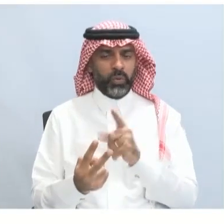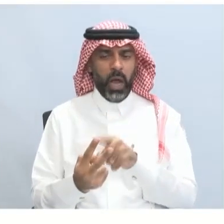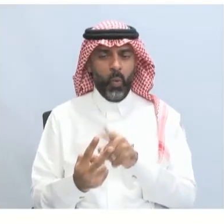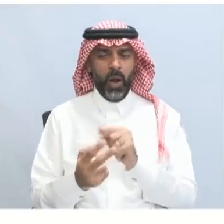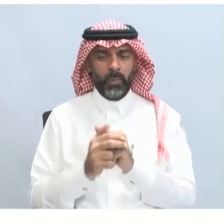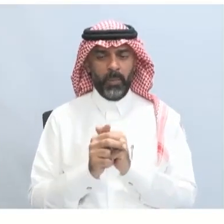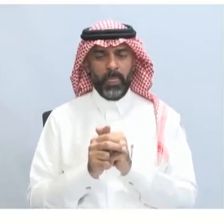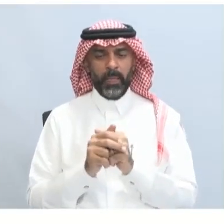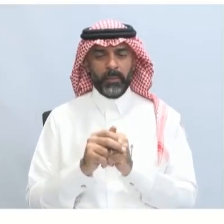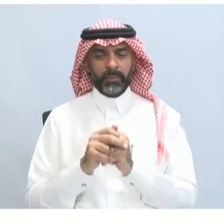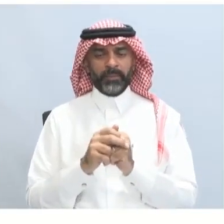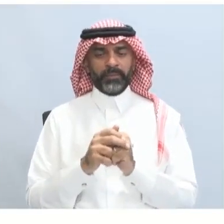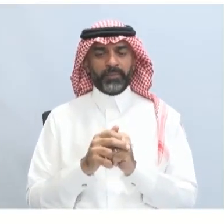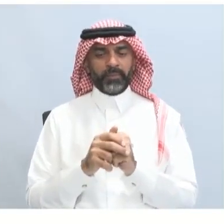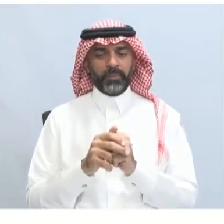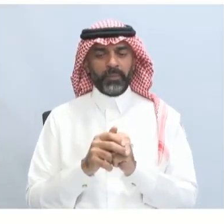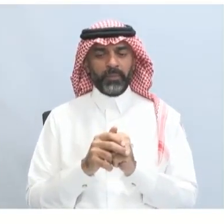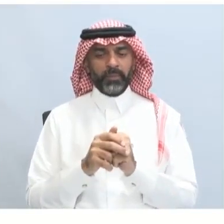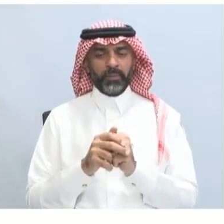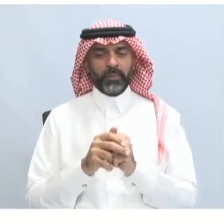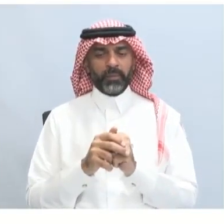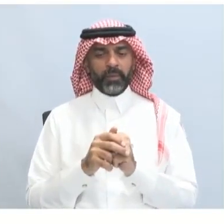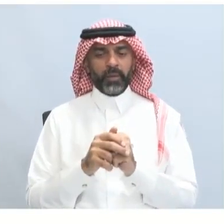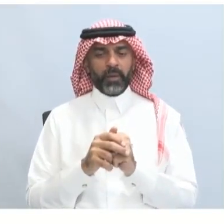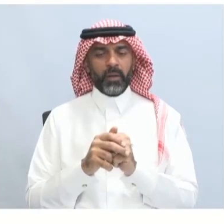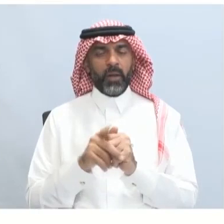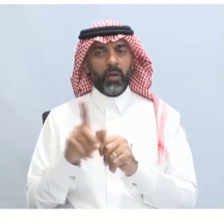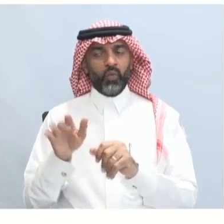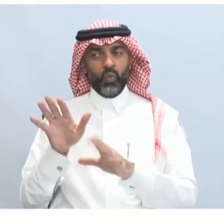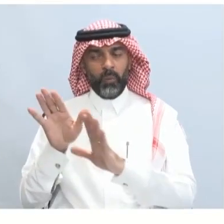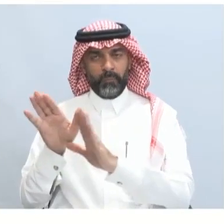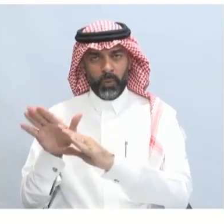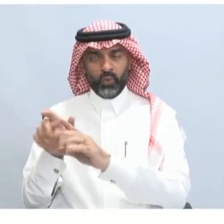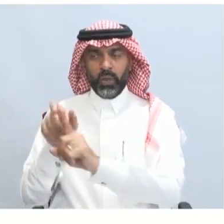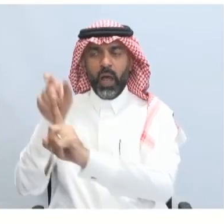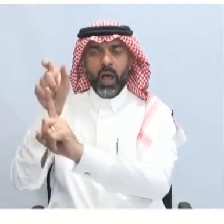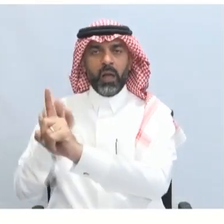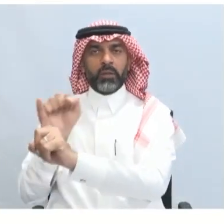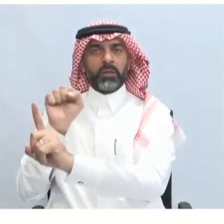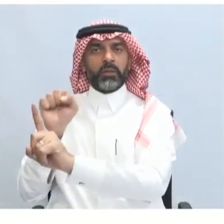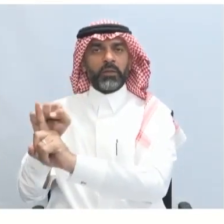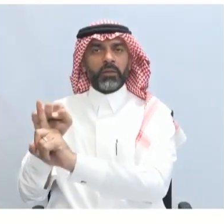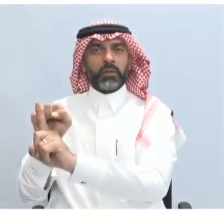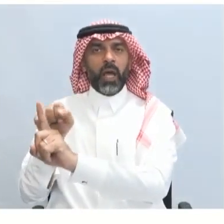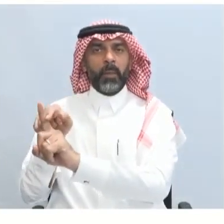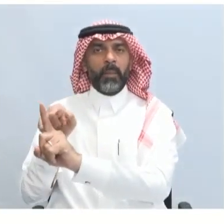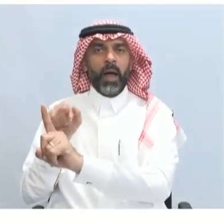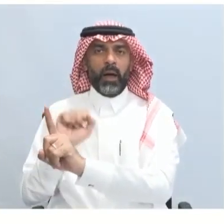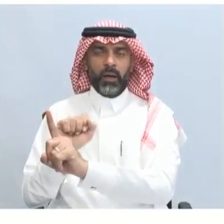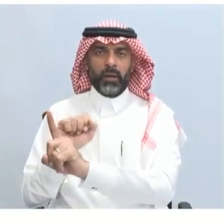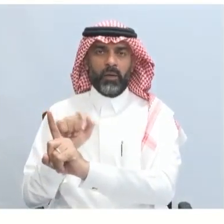اولا ننظر الى وجود صاحب حق وجود صاحب حق هذا الشيء هو